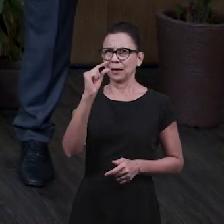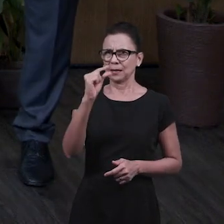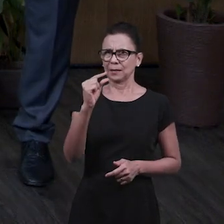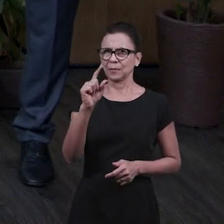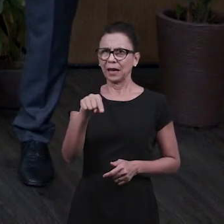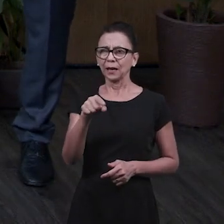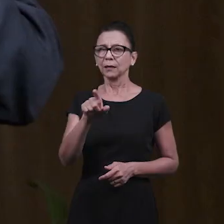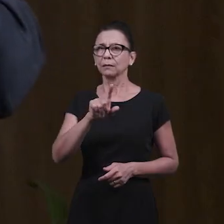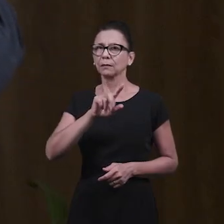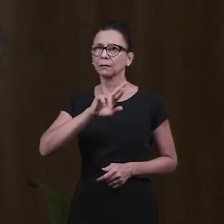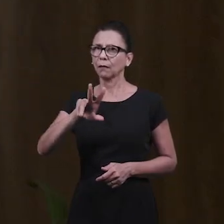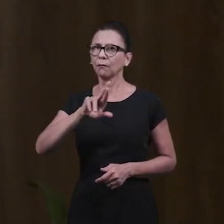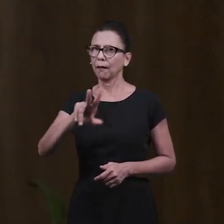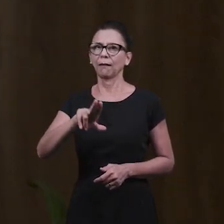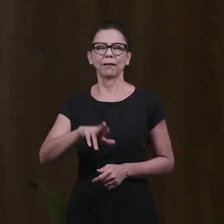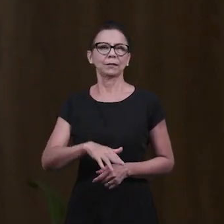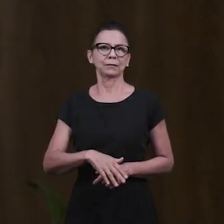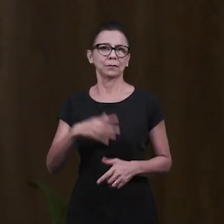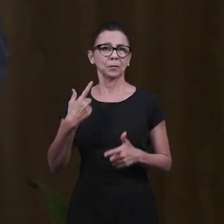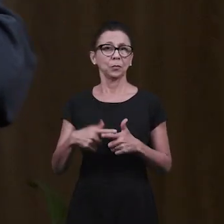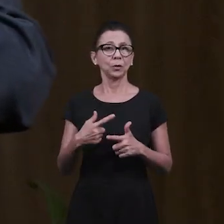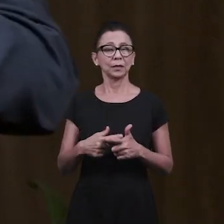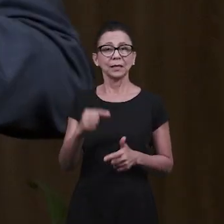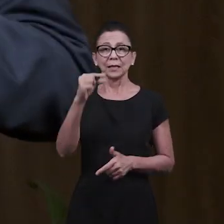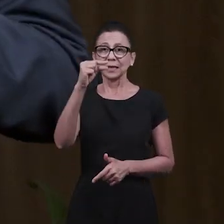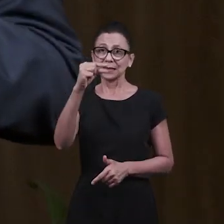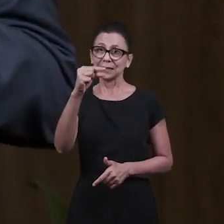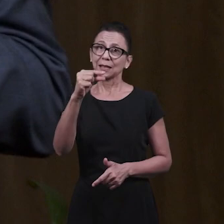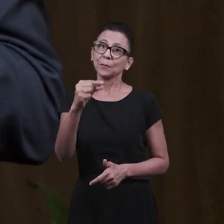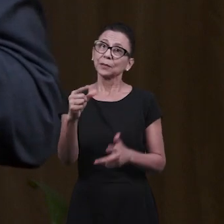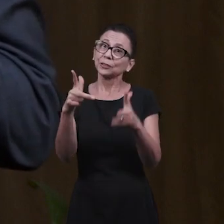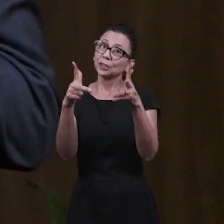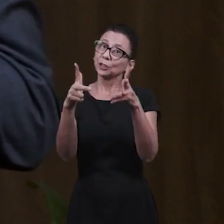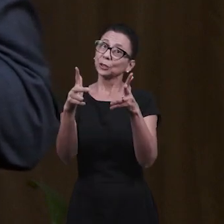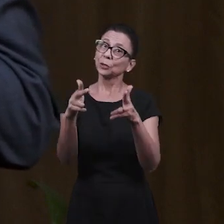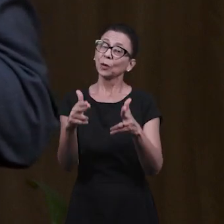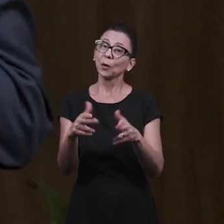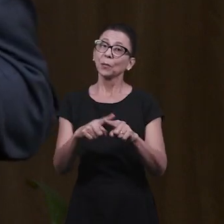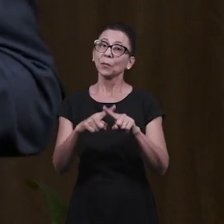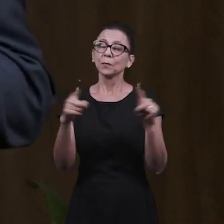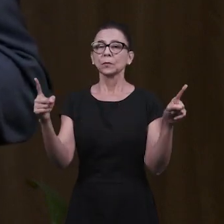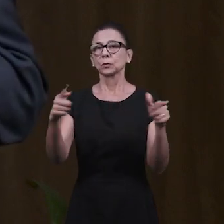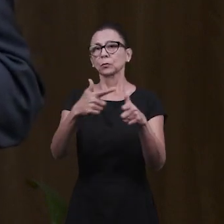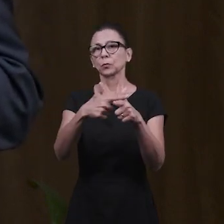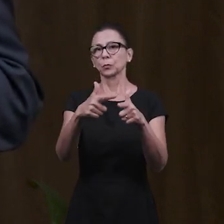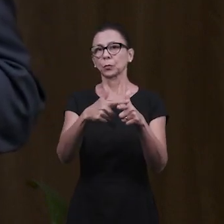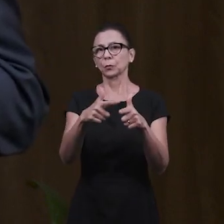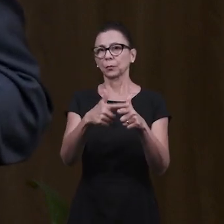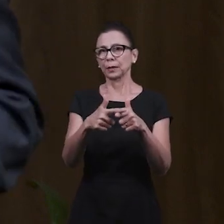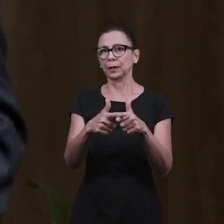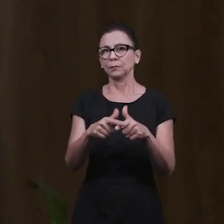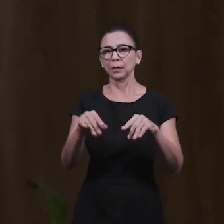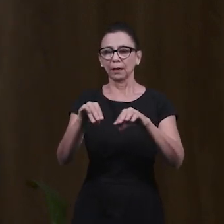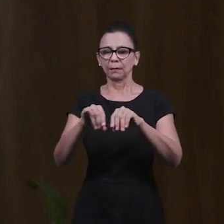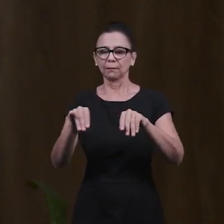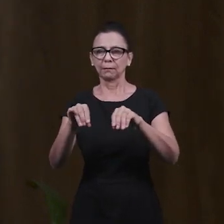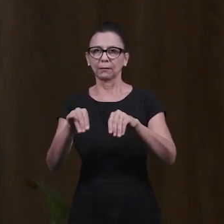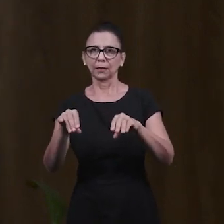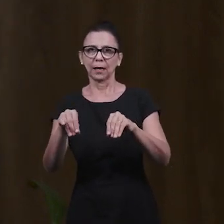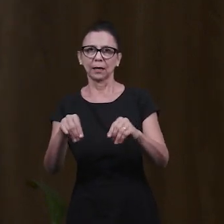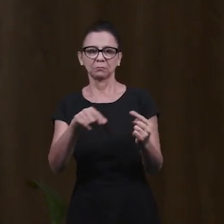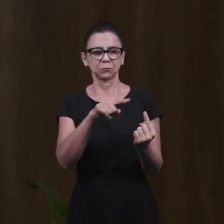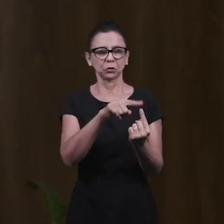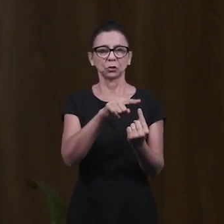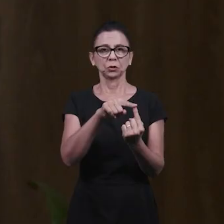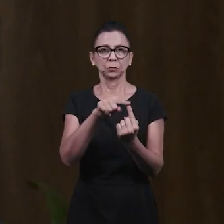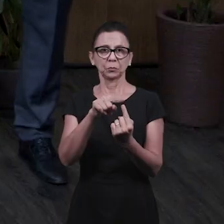au problème n'est pas dans la sémence, qui est toujours la même. Le problème, c'est dans le type de terrain ou dans le cœur qui reçoit la